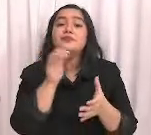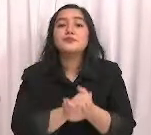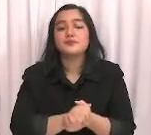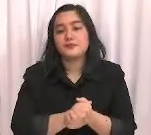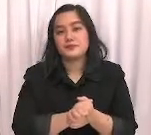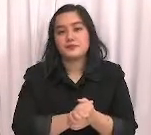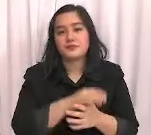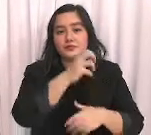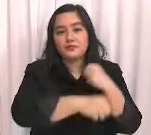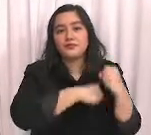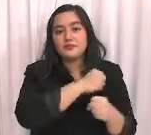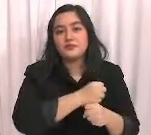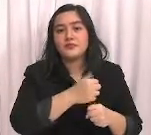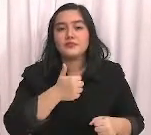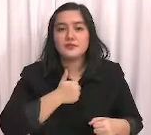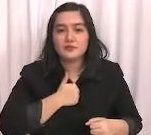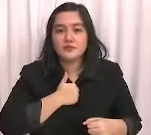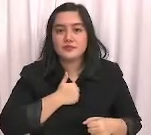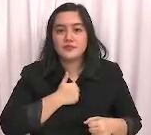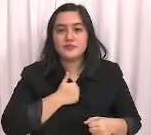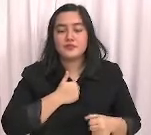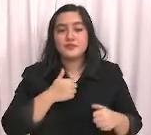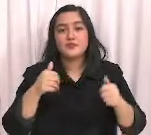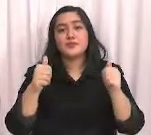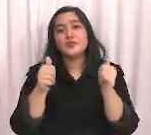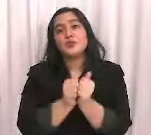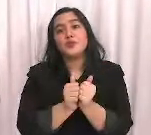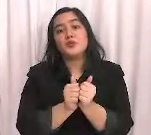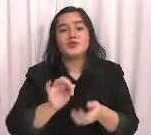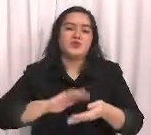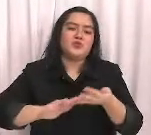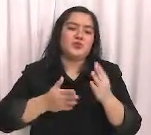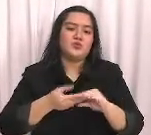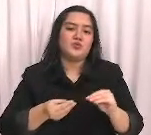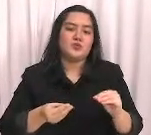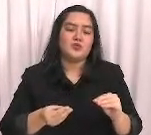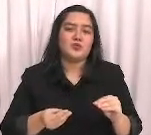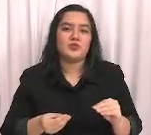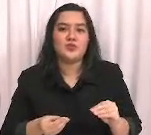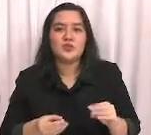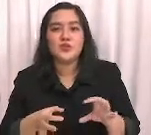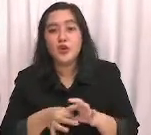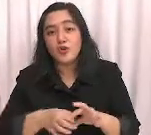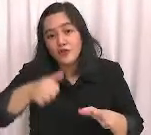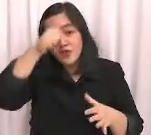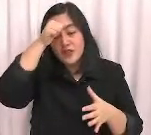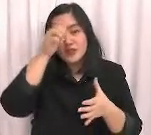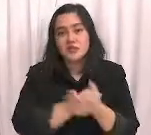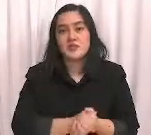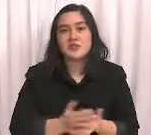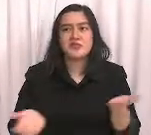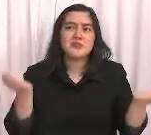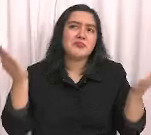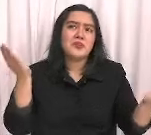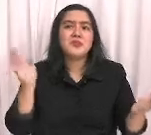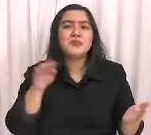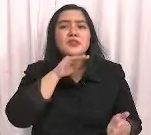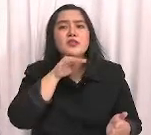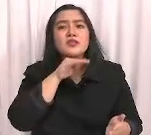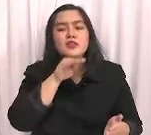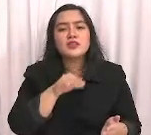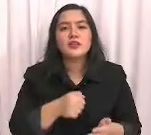siya. Pwede ako ma-stress. Pwede. Kasi alam mo kasi, yun yung sinasabi ko, pag nakita ng iba yung kahinaan,